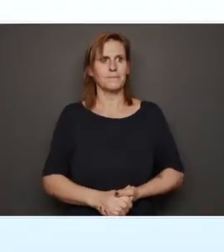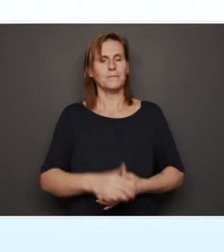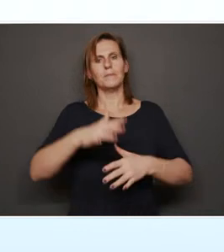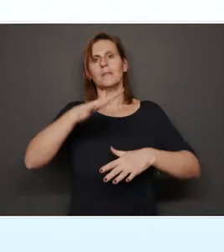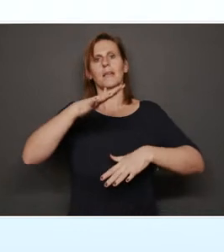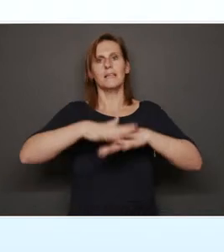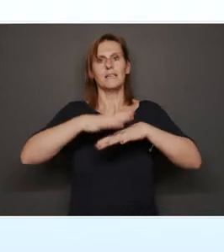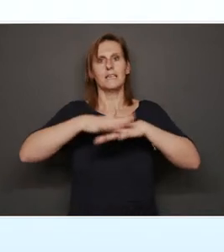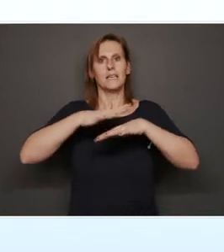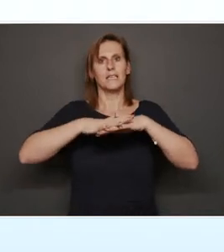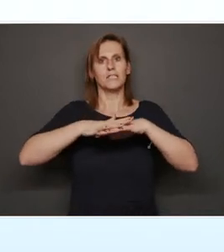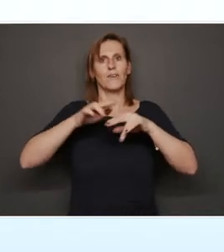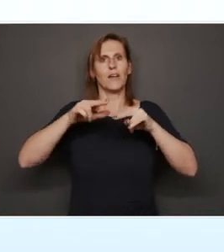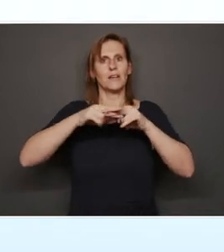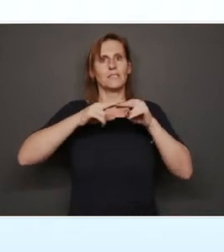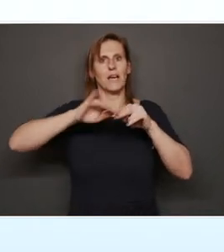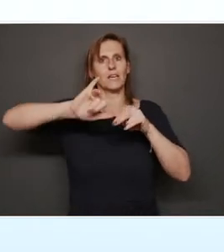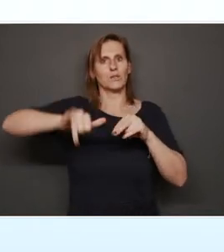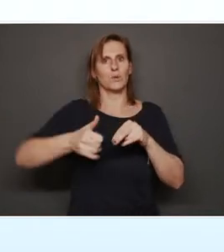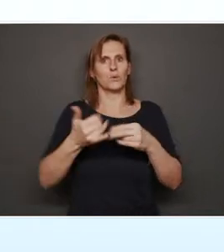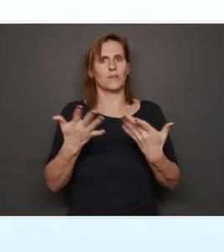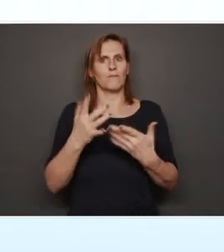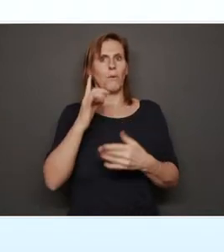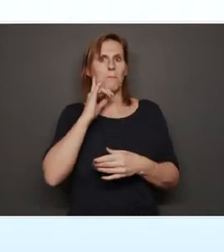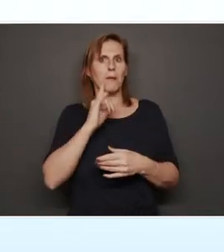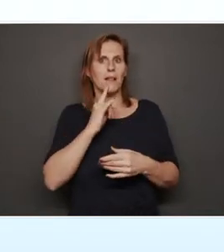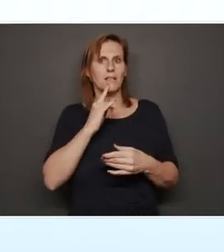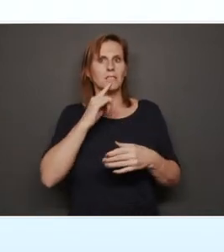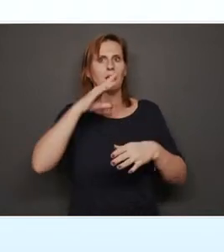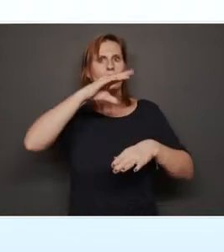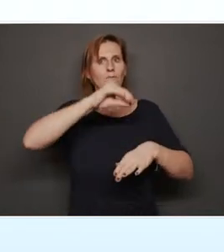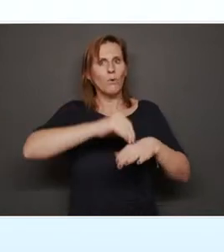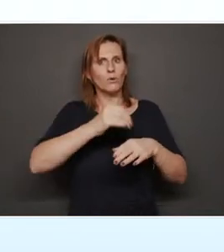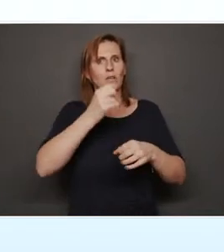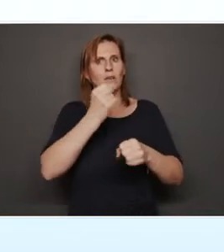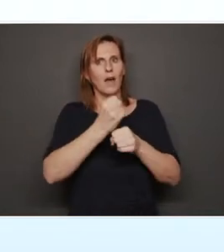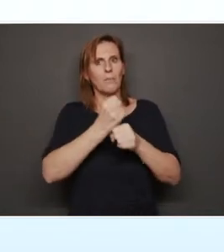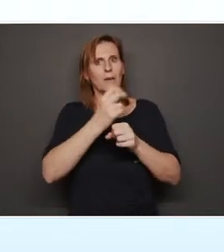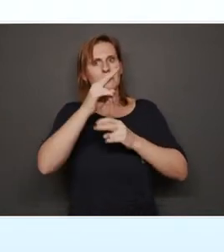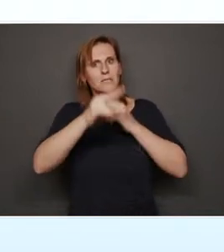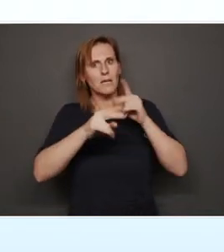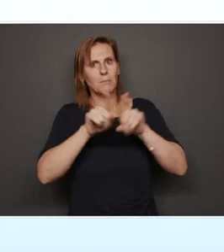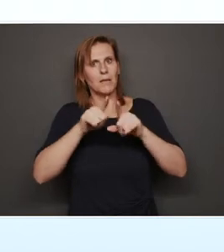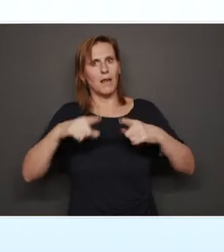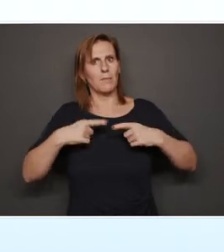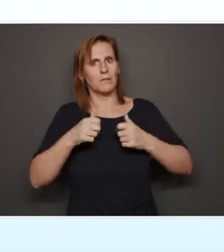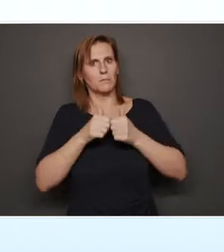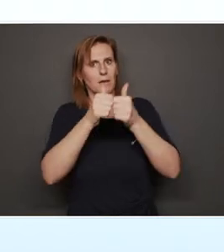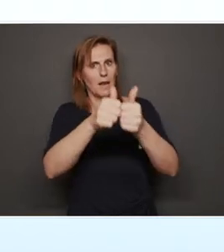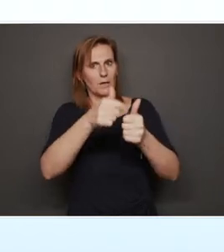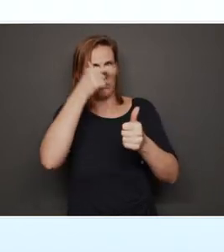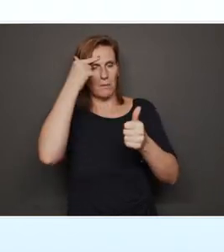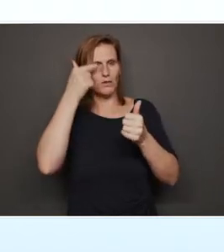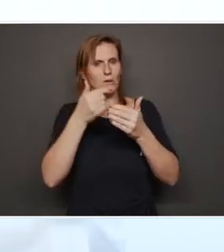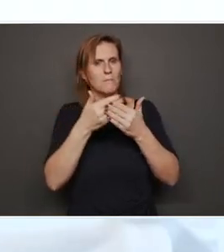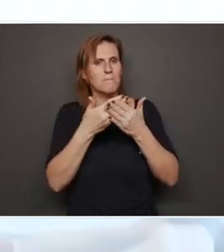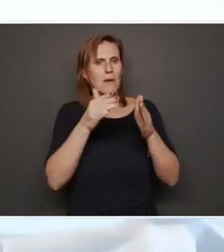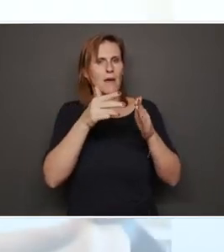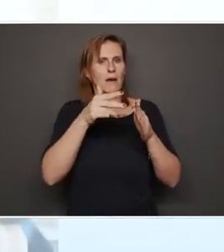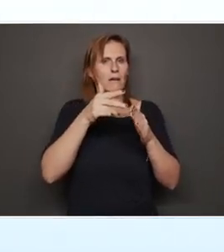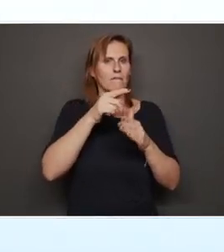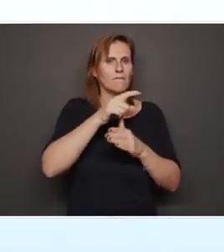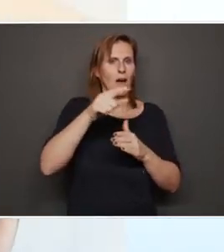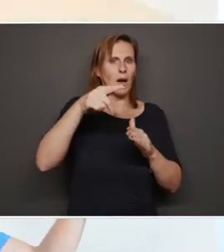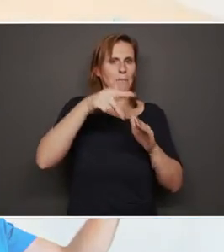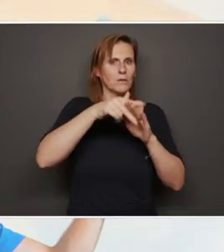Netzwerk St. Joseph in Mils bietet Wohnen, Arbeit, Therapie und Lebensbegleitung für Menschen mit Mehrfachbehinderungen. Das